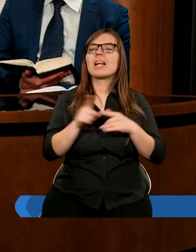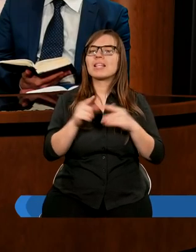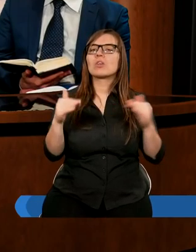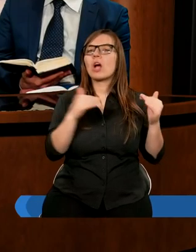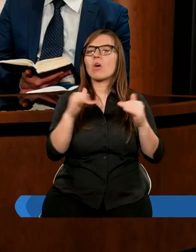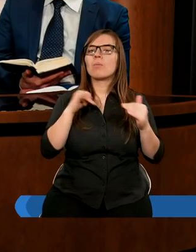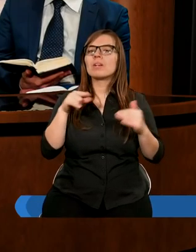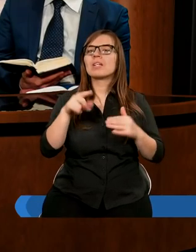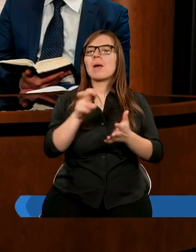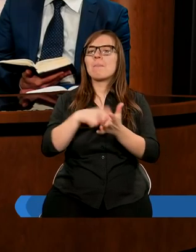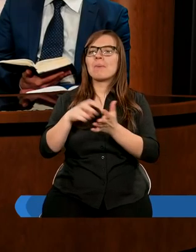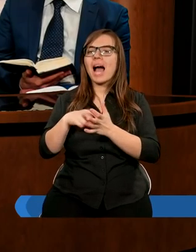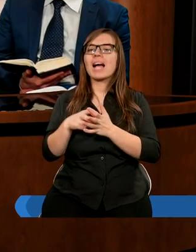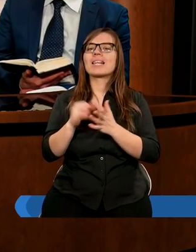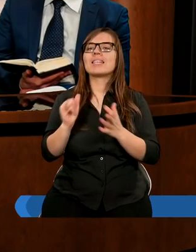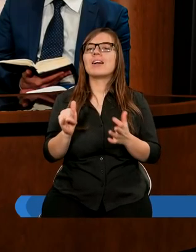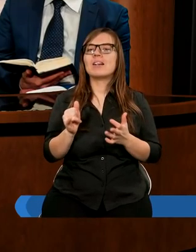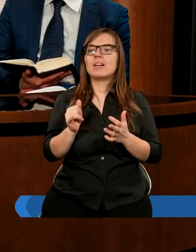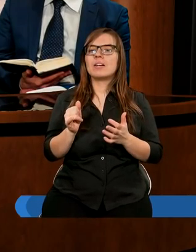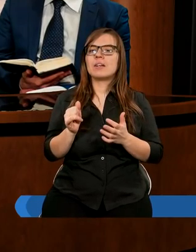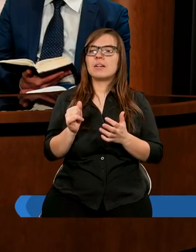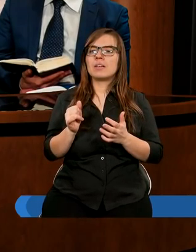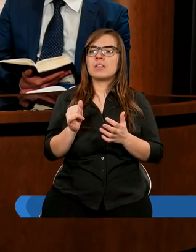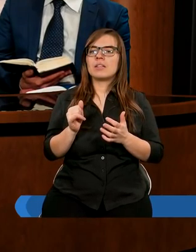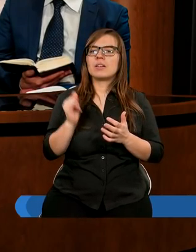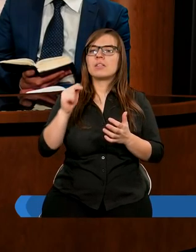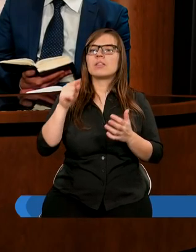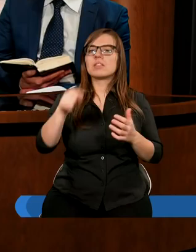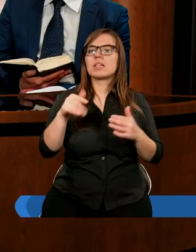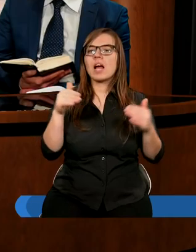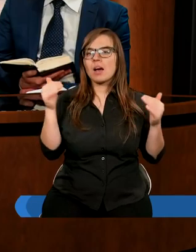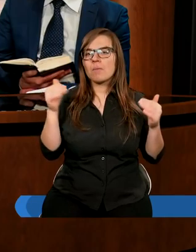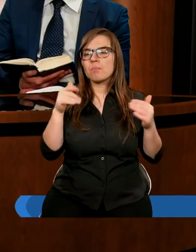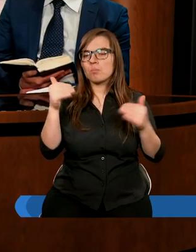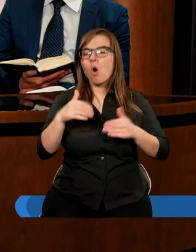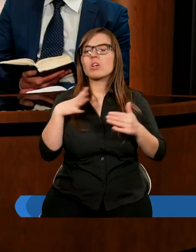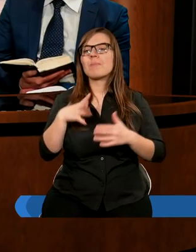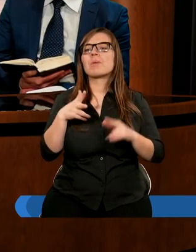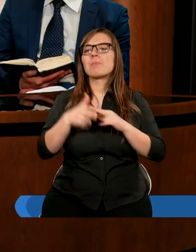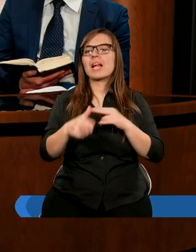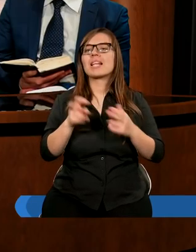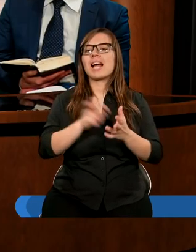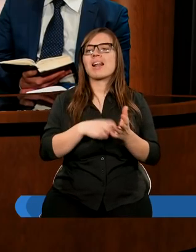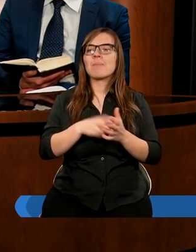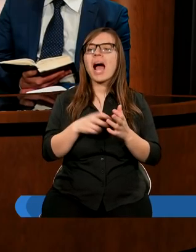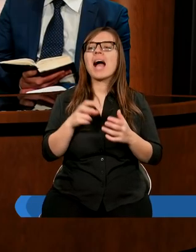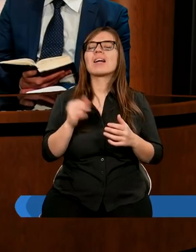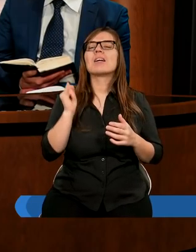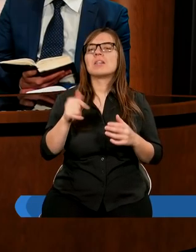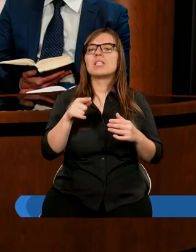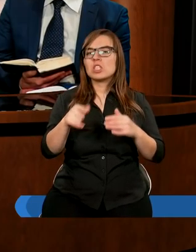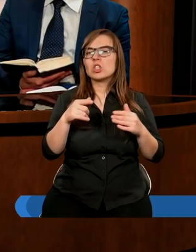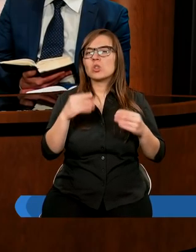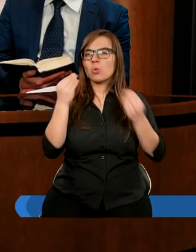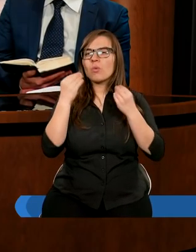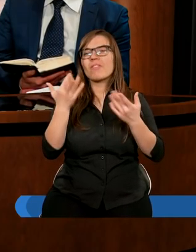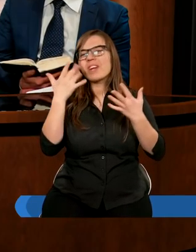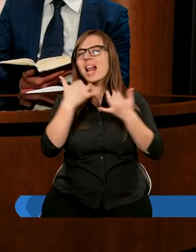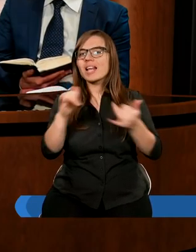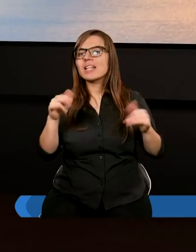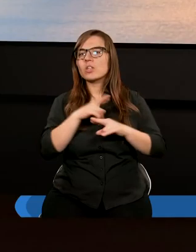rekompensować sobie te braki i to może przestać być brakiem. Po prostu uczę się tego. Uczę tak jak wielu